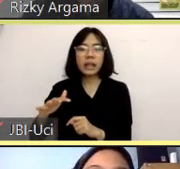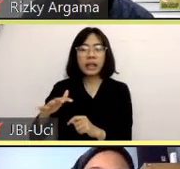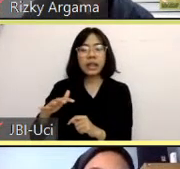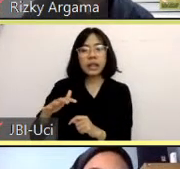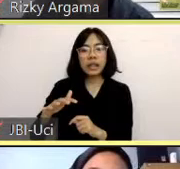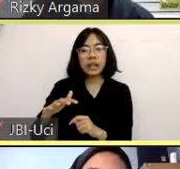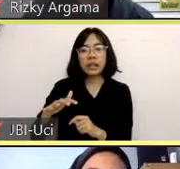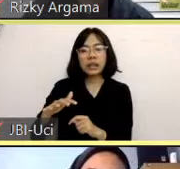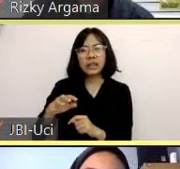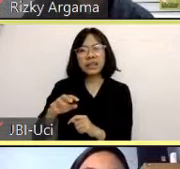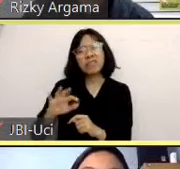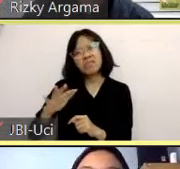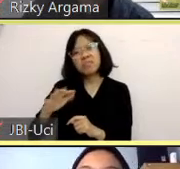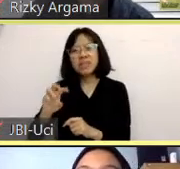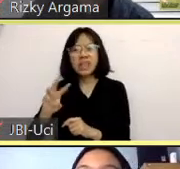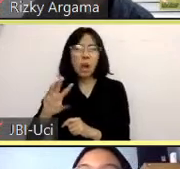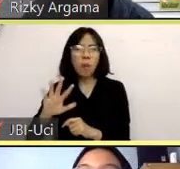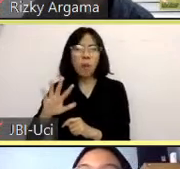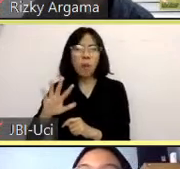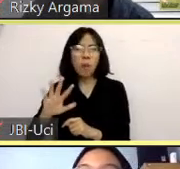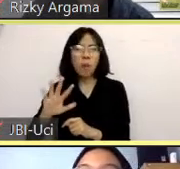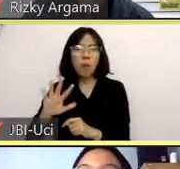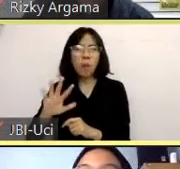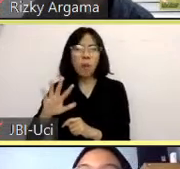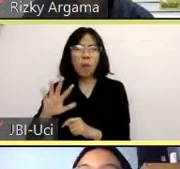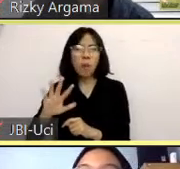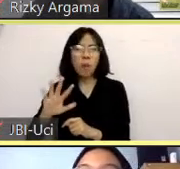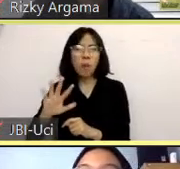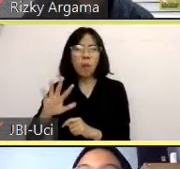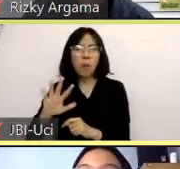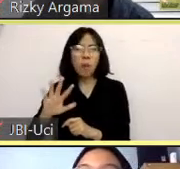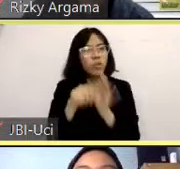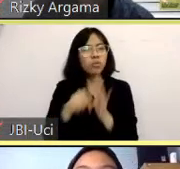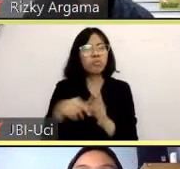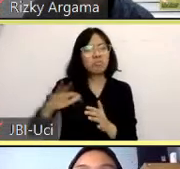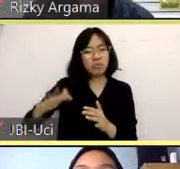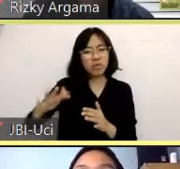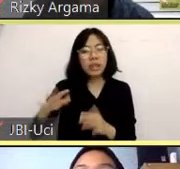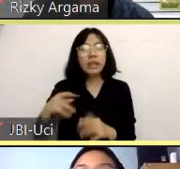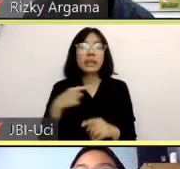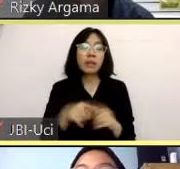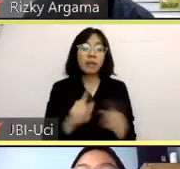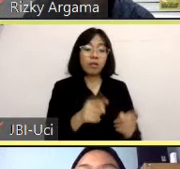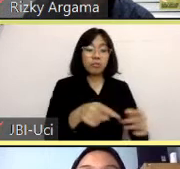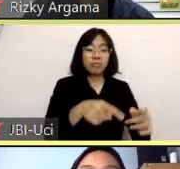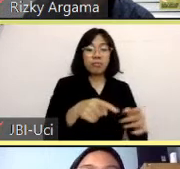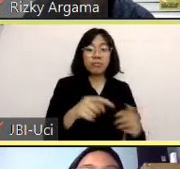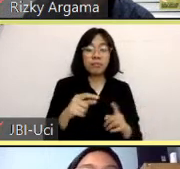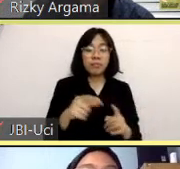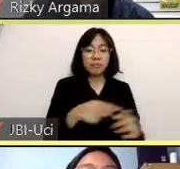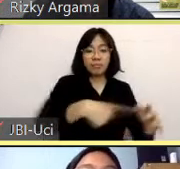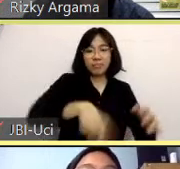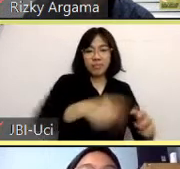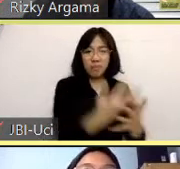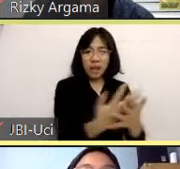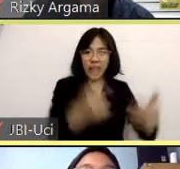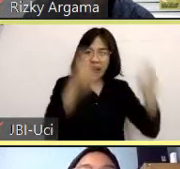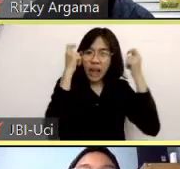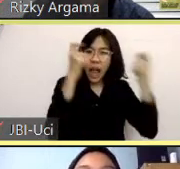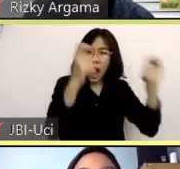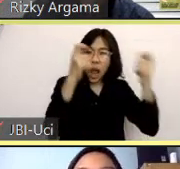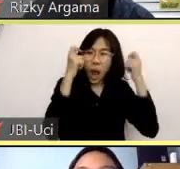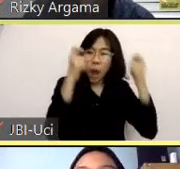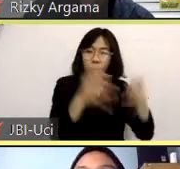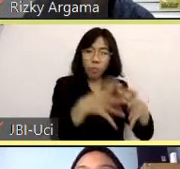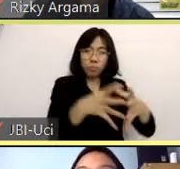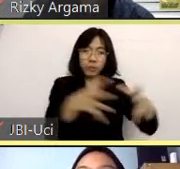kita nggak bisa temukan, tapi paramedis jalanan biasanya turun di aksi-aksi besar, kayak biasanya